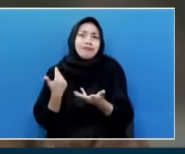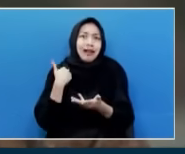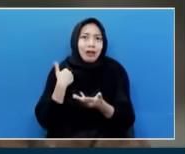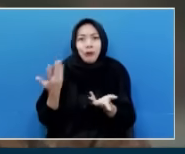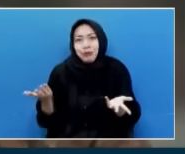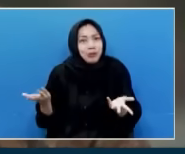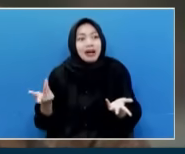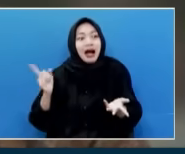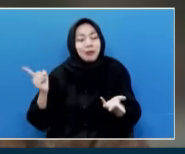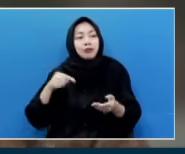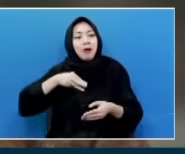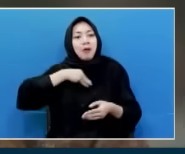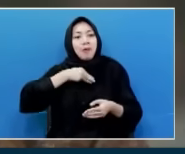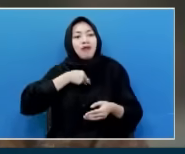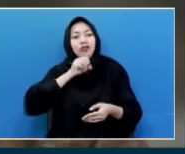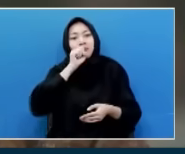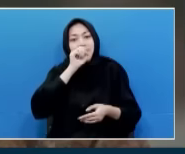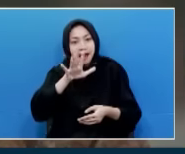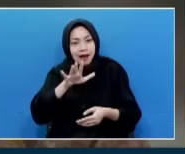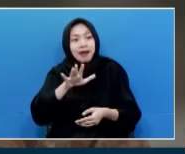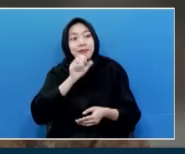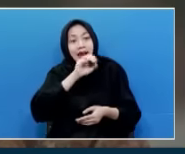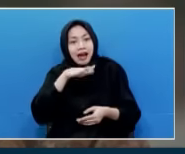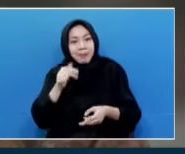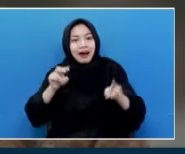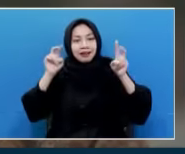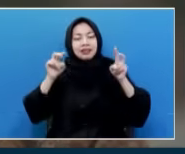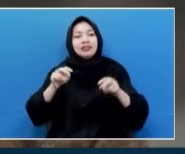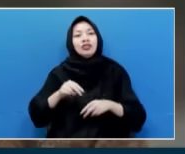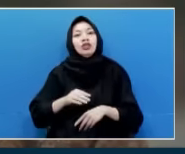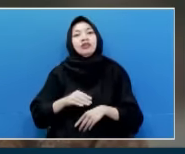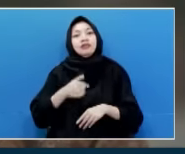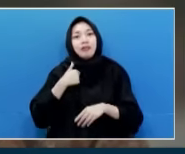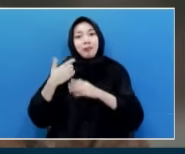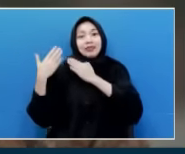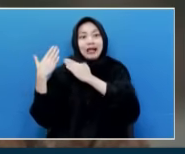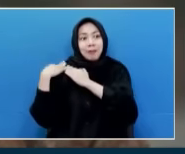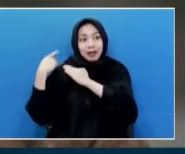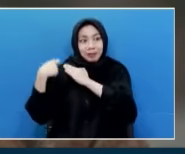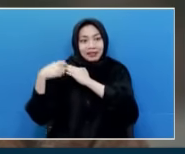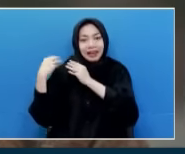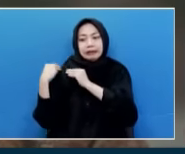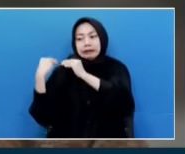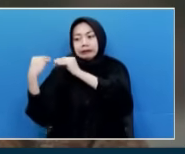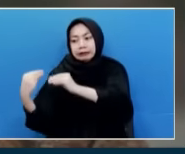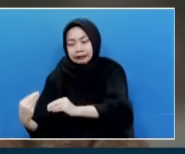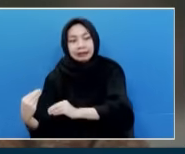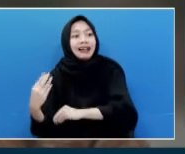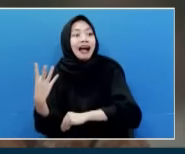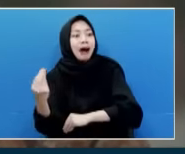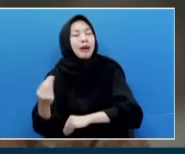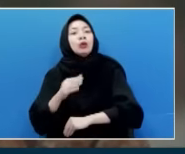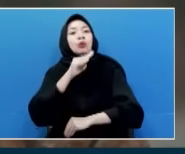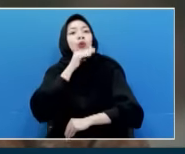bahwa tunggu waktu yang tepat untuk men ee untuk mundur Anda melihatnya ini ee